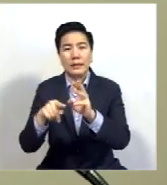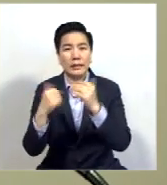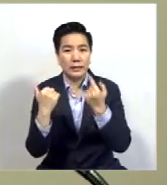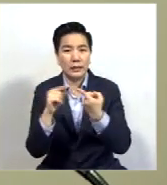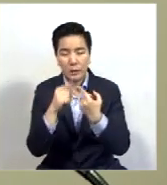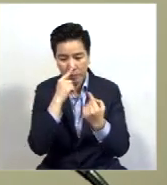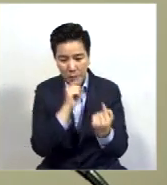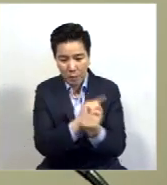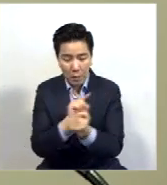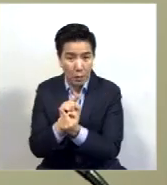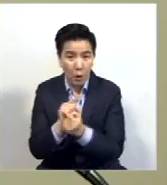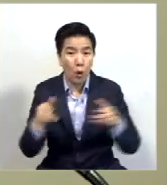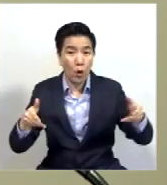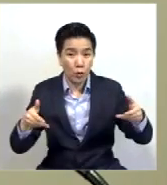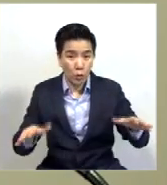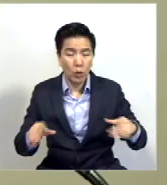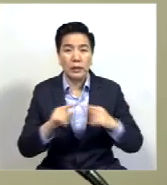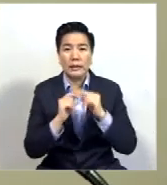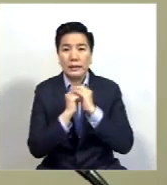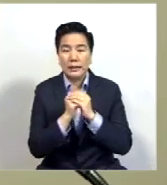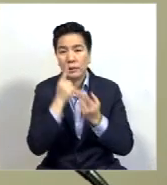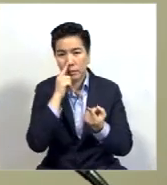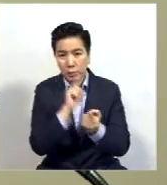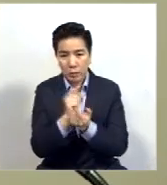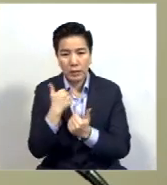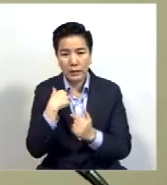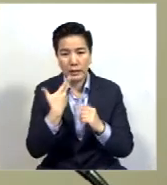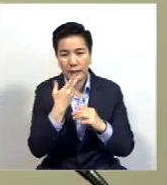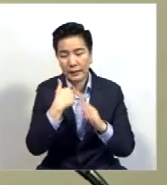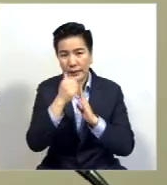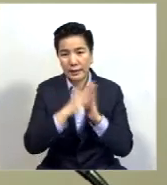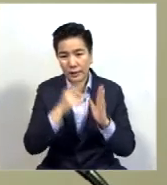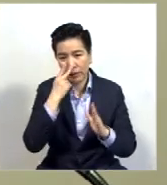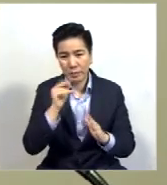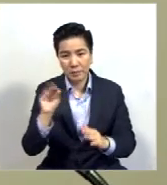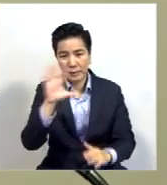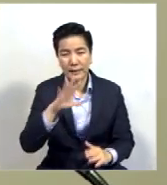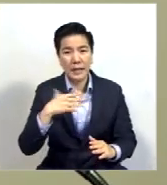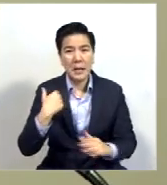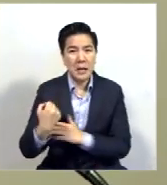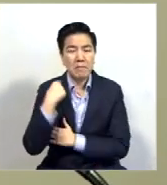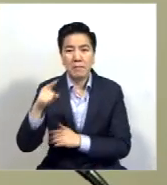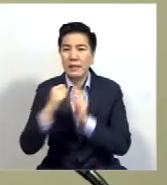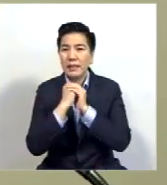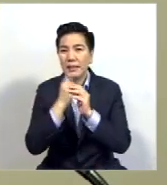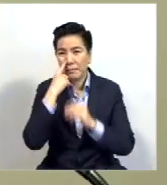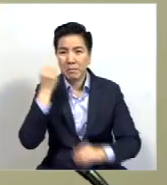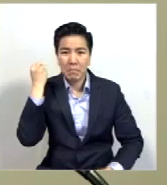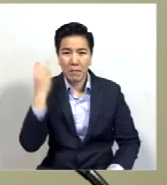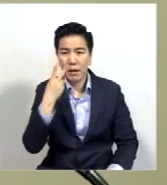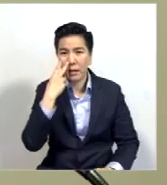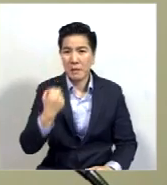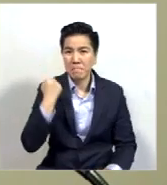ล้วก็พบจากข้างนอกนี่ที่จีนนะครับนะฮะสีต่างๆให้เห็นถึงความเข้มของจีนว่าสีไหนเข้มม